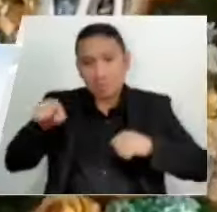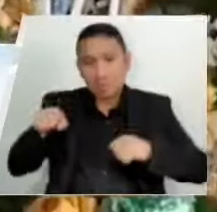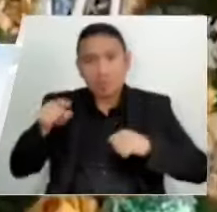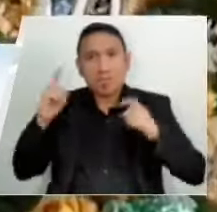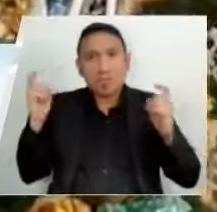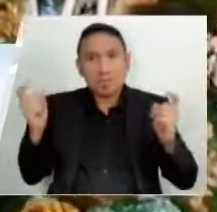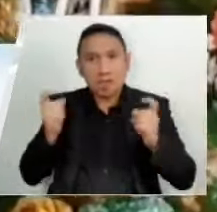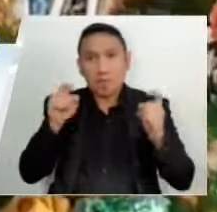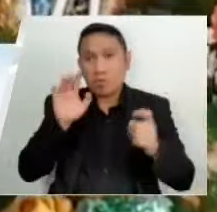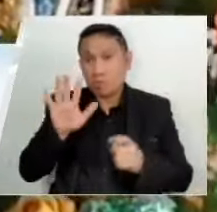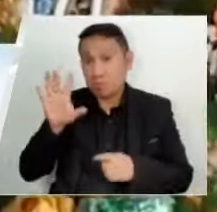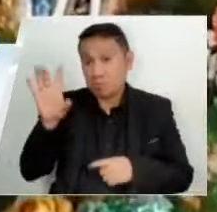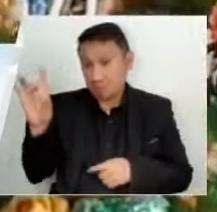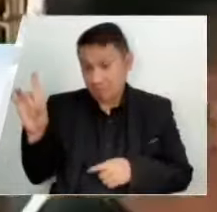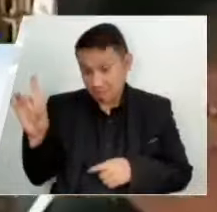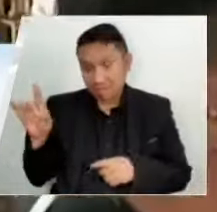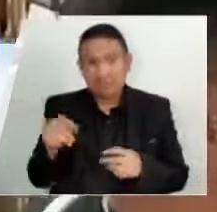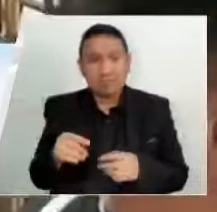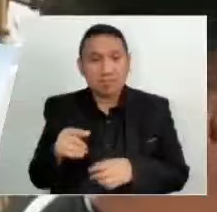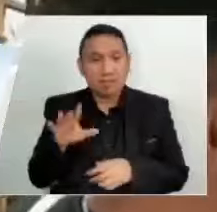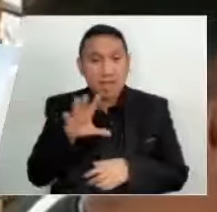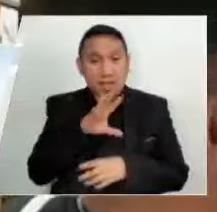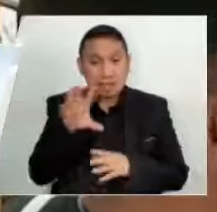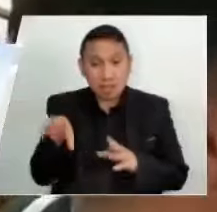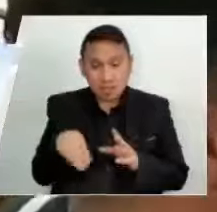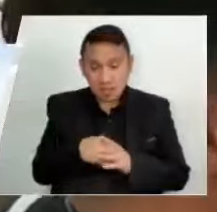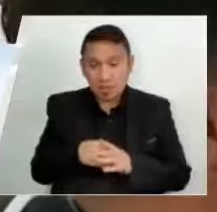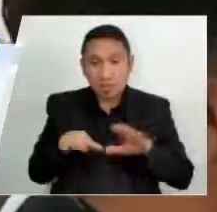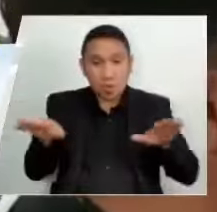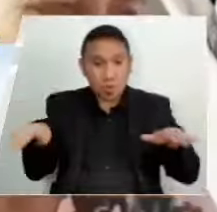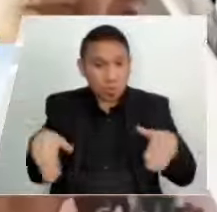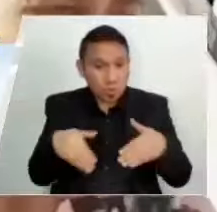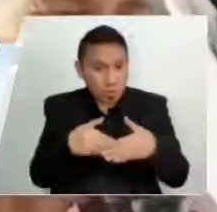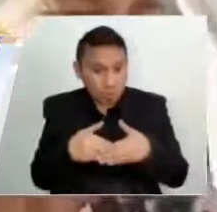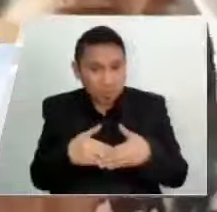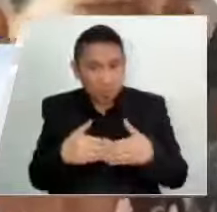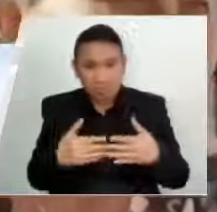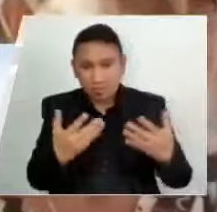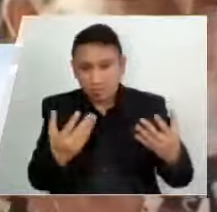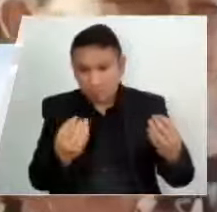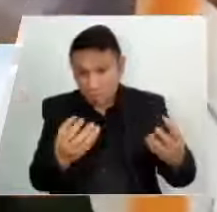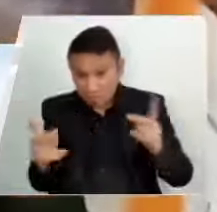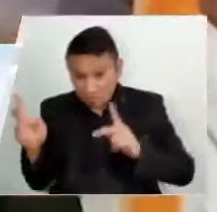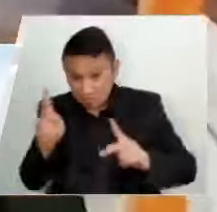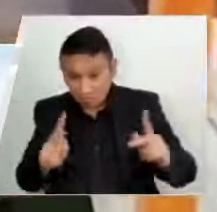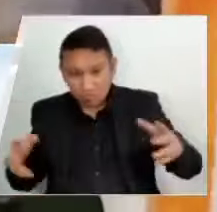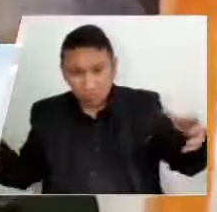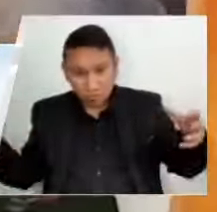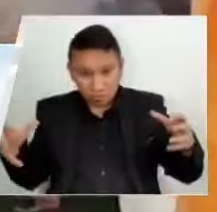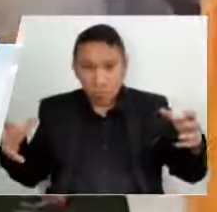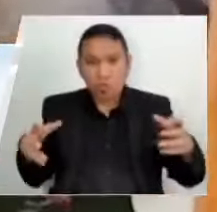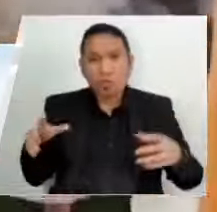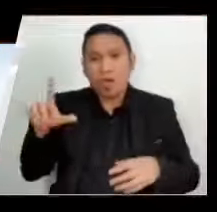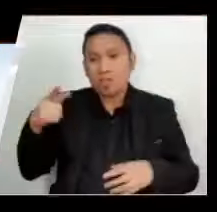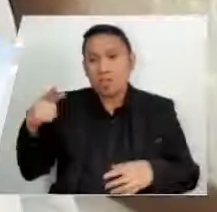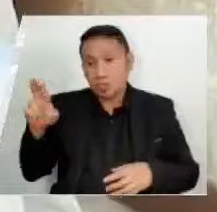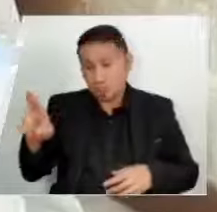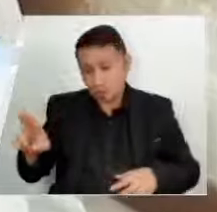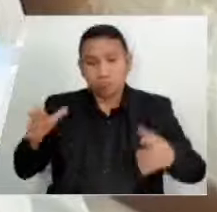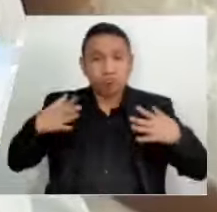Sabay na sa kasalang bayan kung saan sagot ng LGU ang lahat, pati attire, regalo at mga